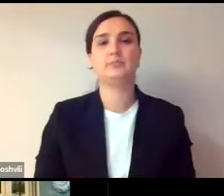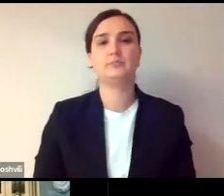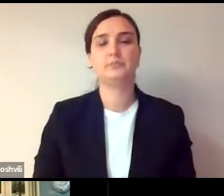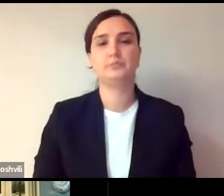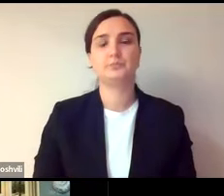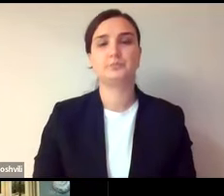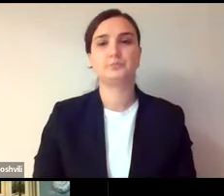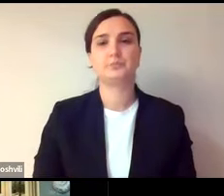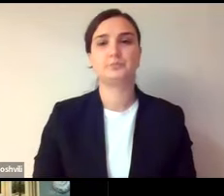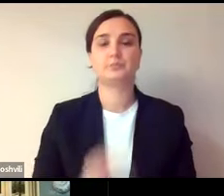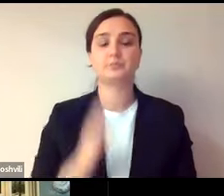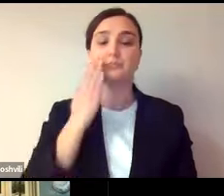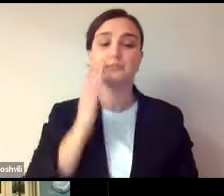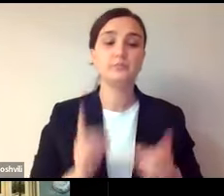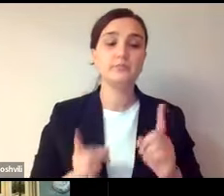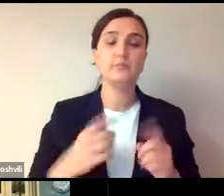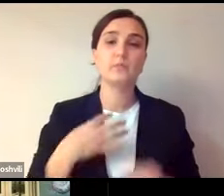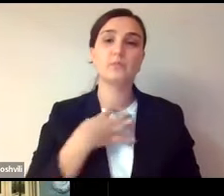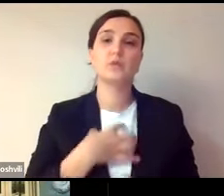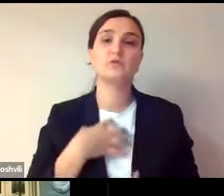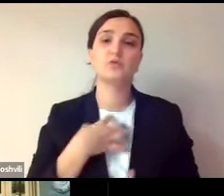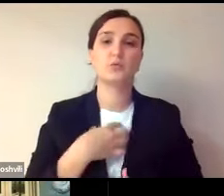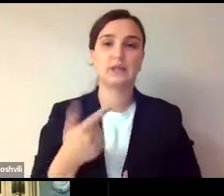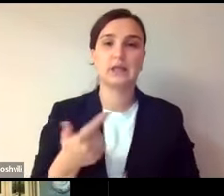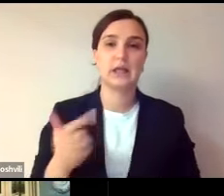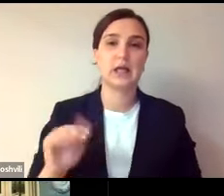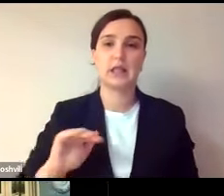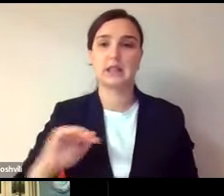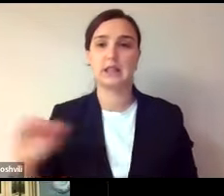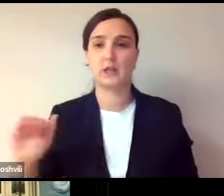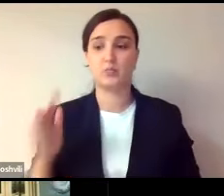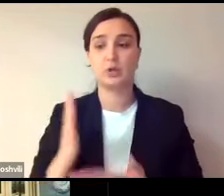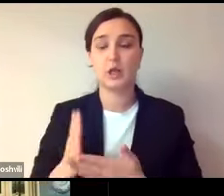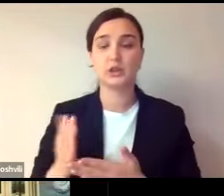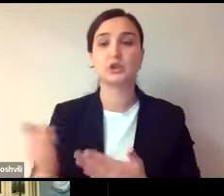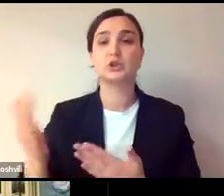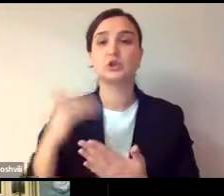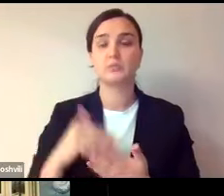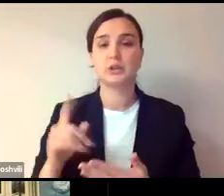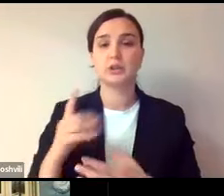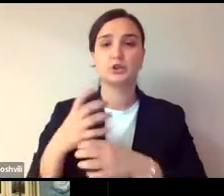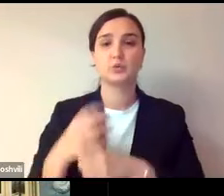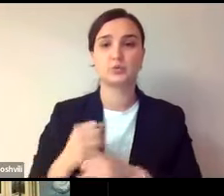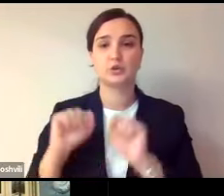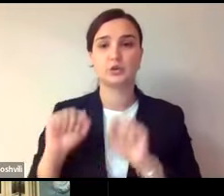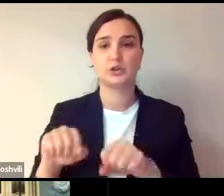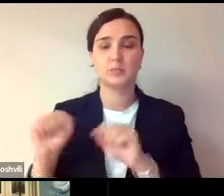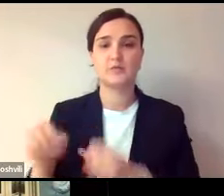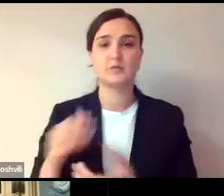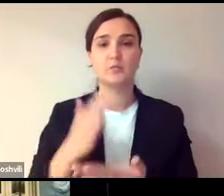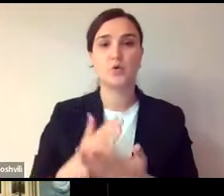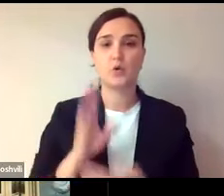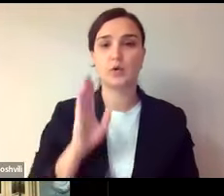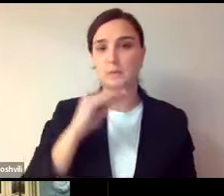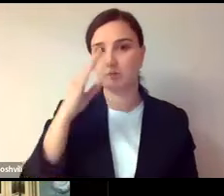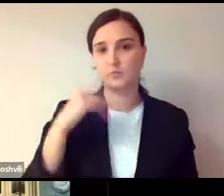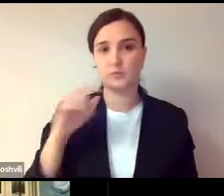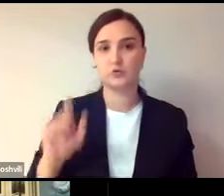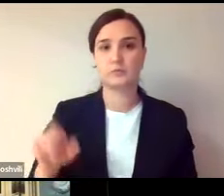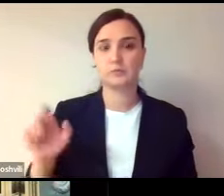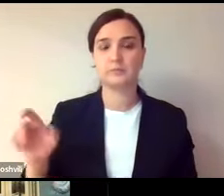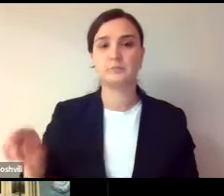რეალურად მნიშვნელოვნად გარანტირებული გახდა მას მერე, რაც შეზღუდული შესაძლებლობის მქონე მშობლებმა დაიწყეს სწორედ